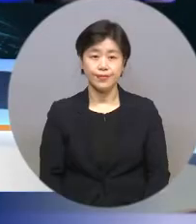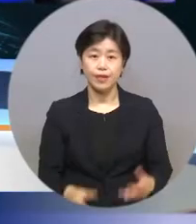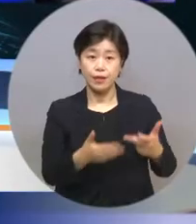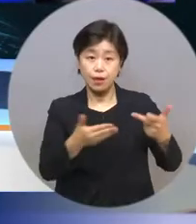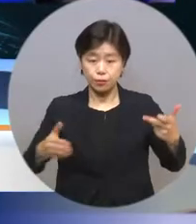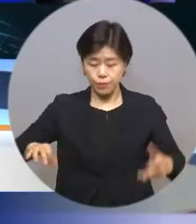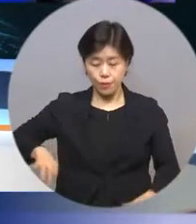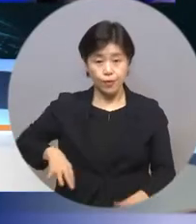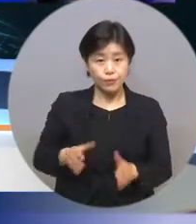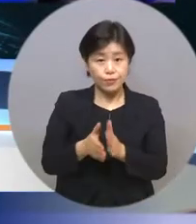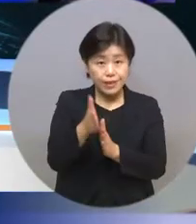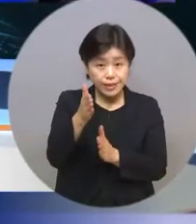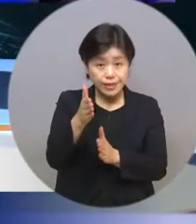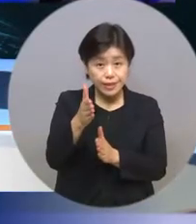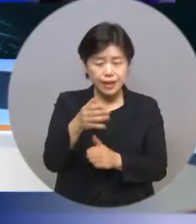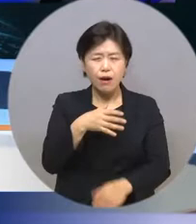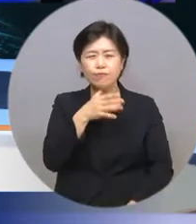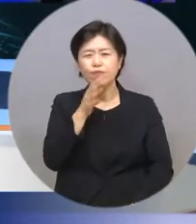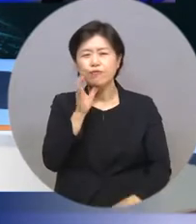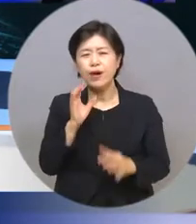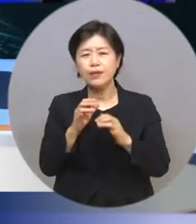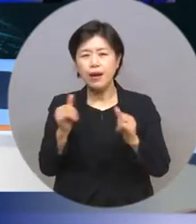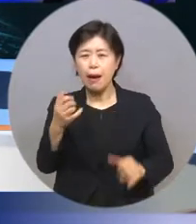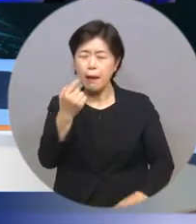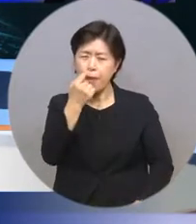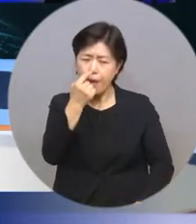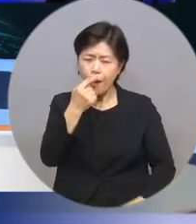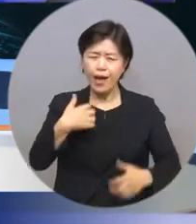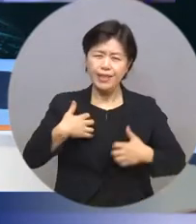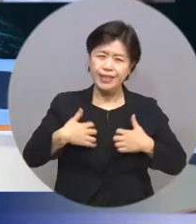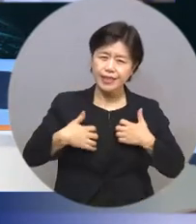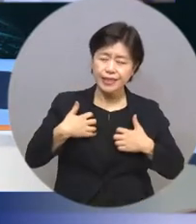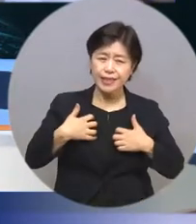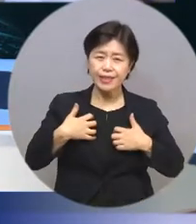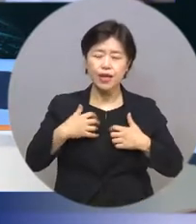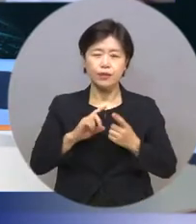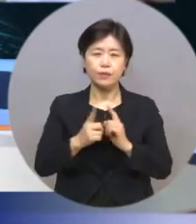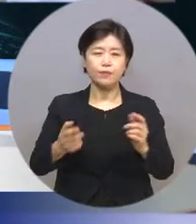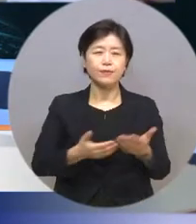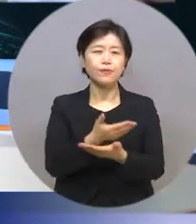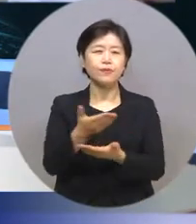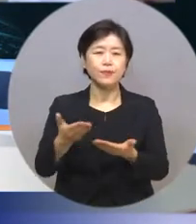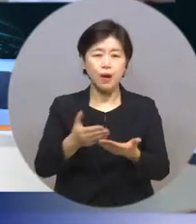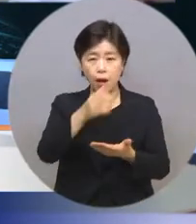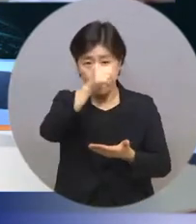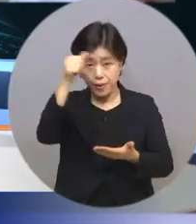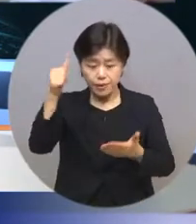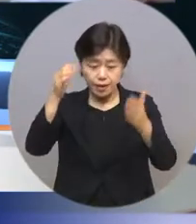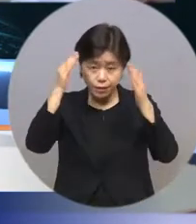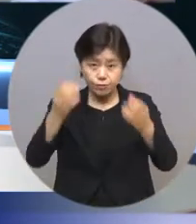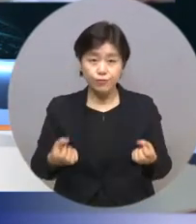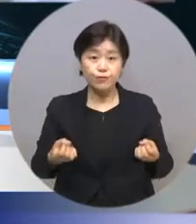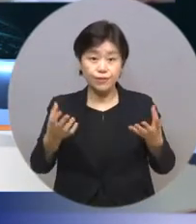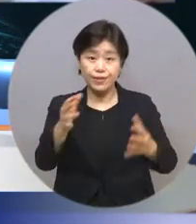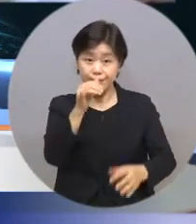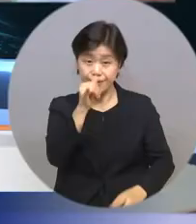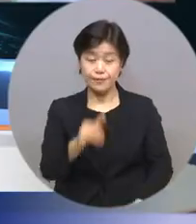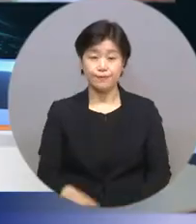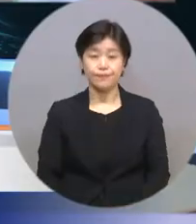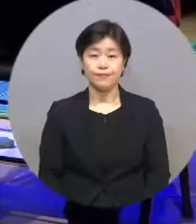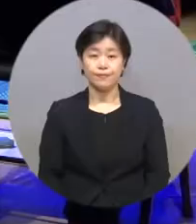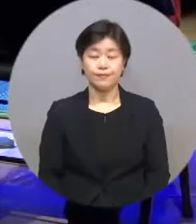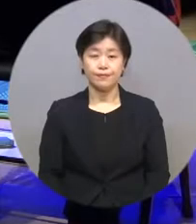강원도 원주시에서 늦은 배움에 대한 기쁨을 함께 나누고 소통하는 평생 학습 축제가 개최됐습니다